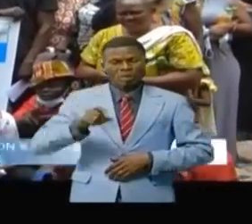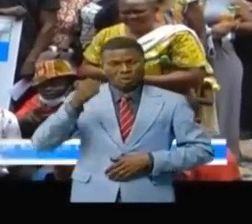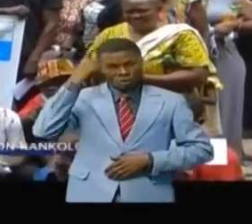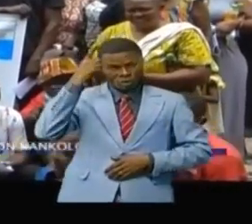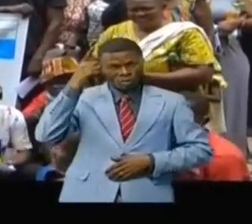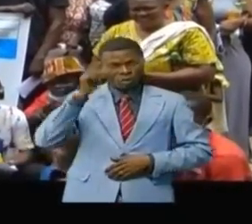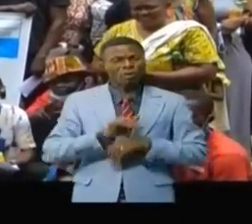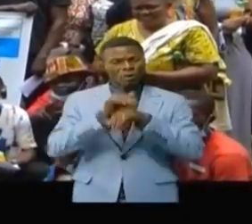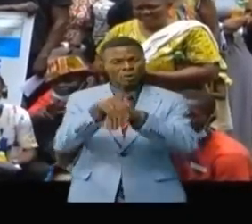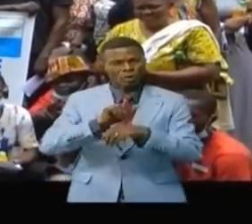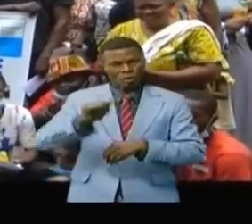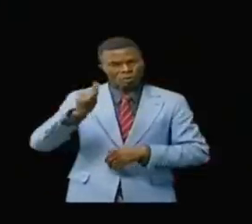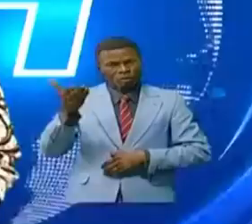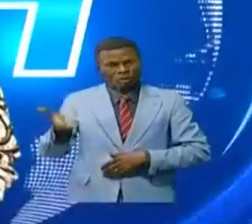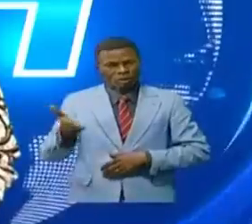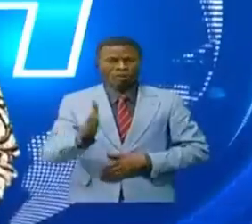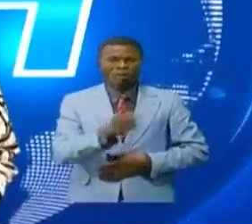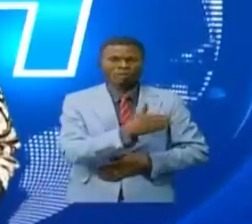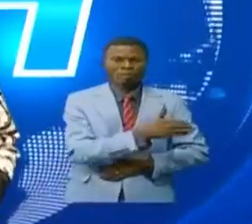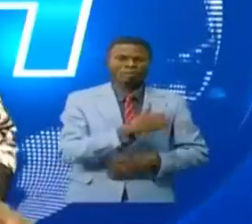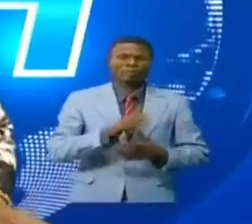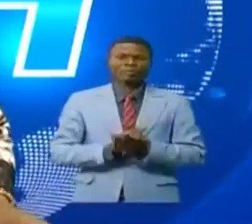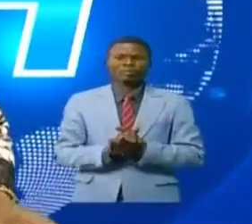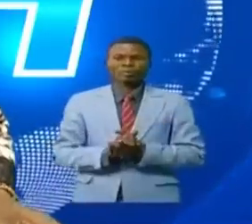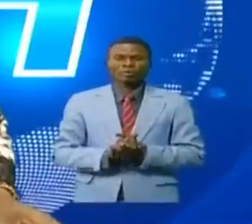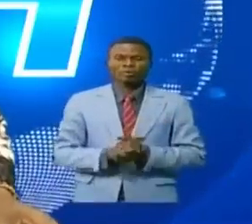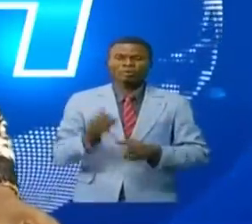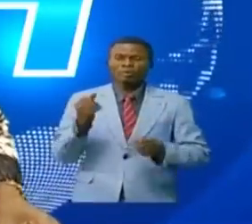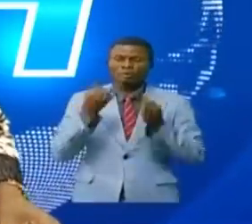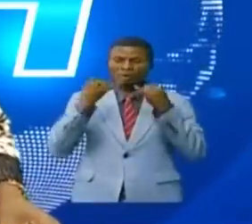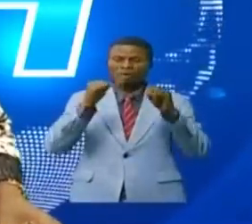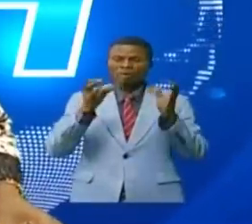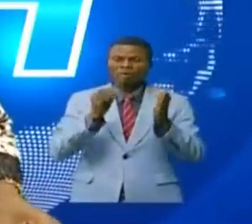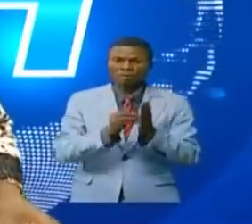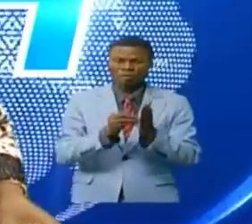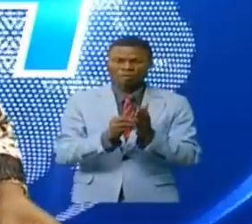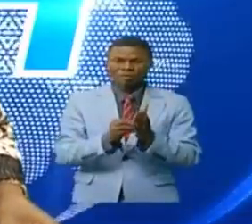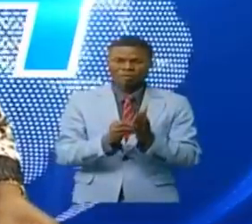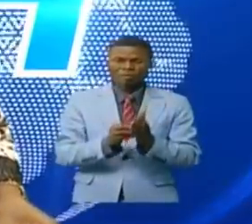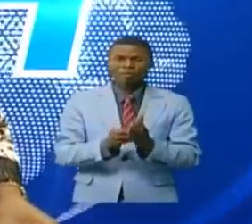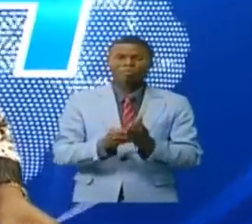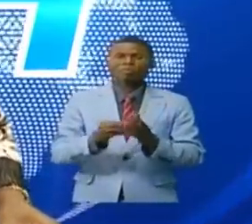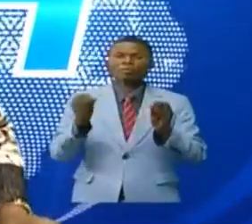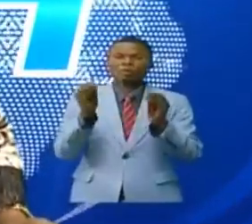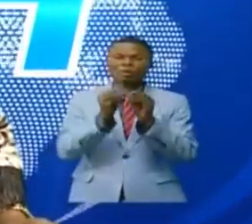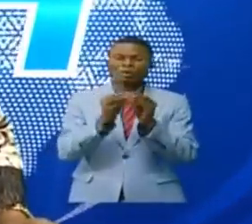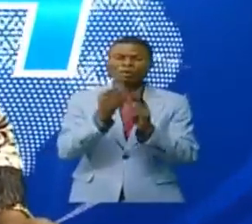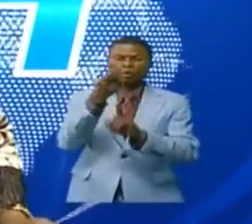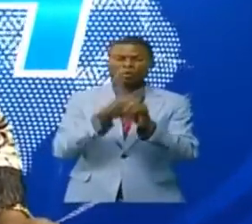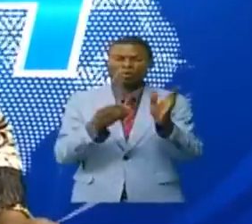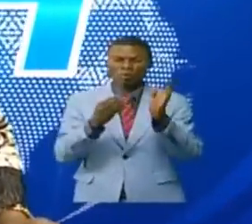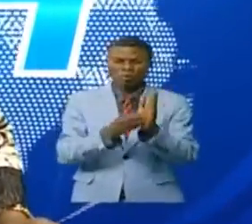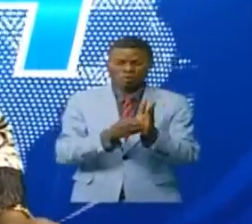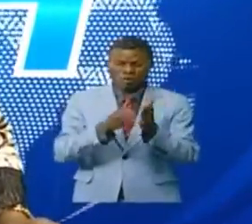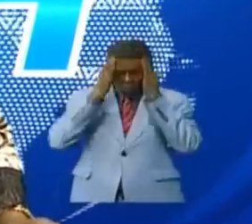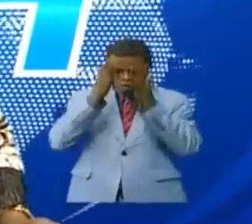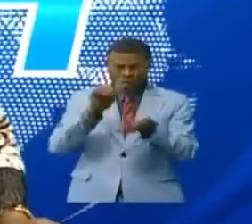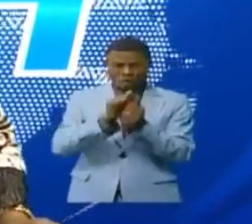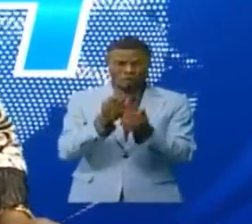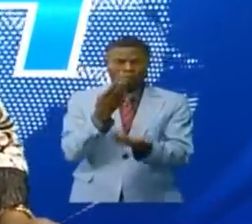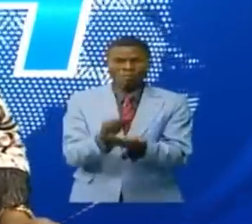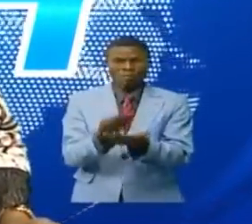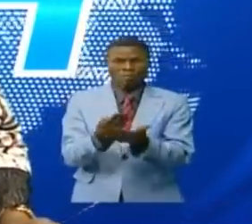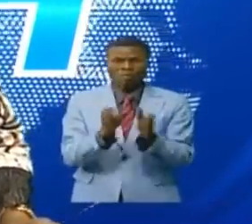doit s'engager. Autre actualité, bien que la session de ce mois de septembre est essentiellement budgétaire,